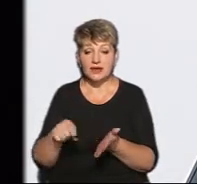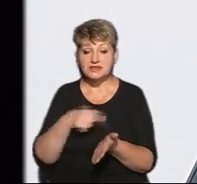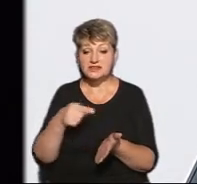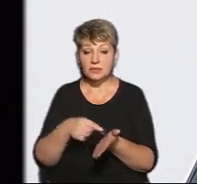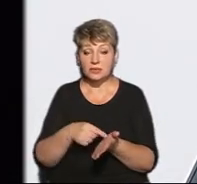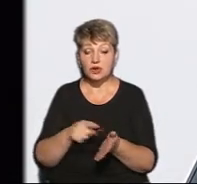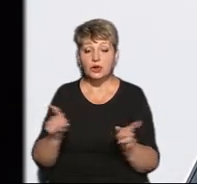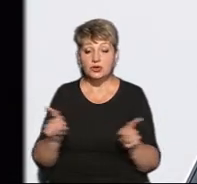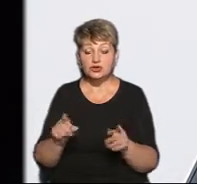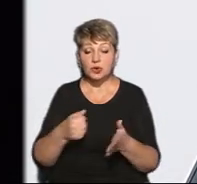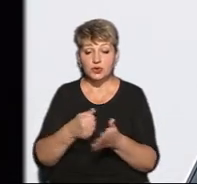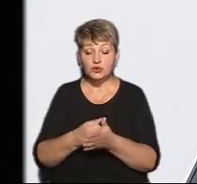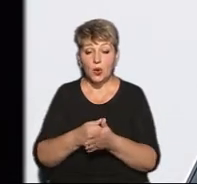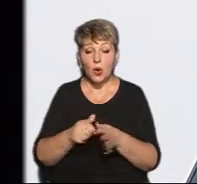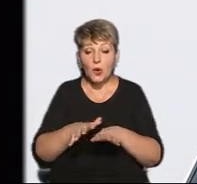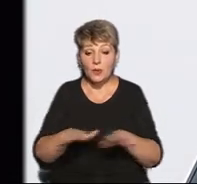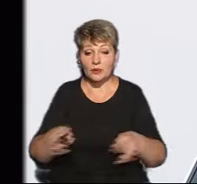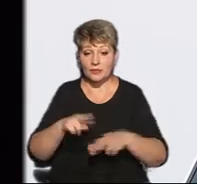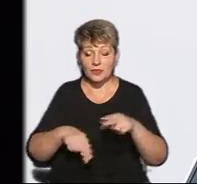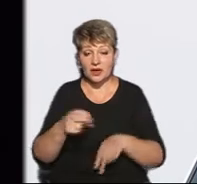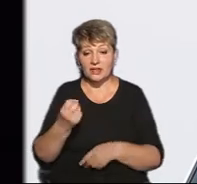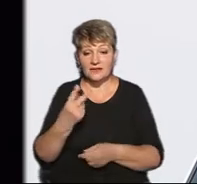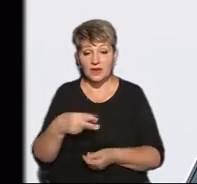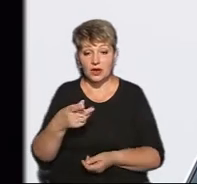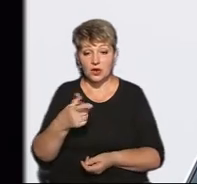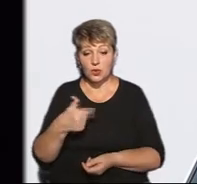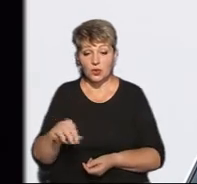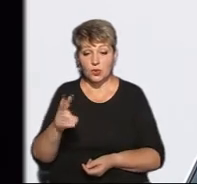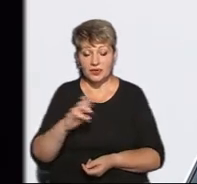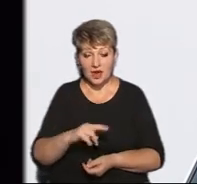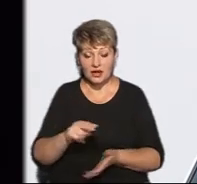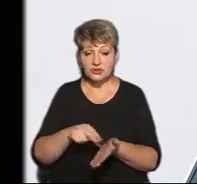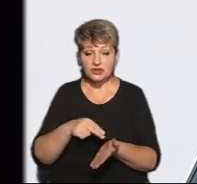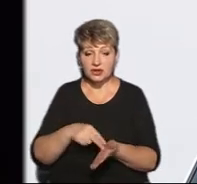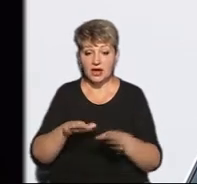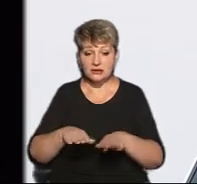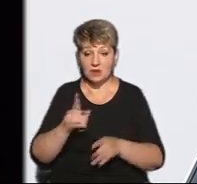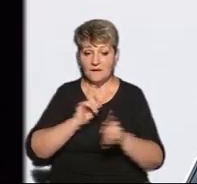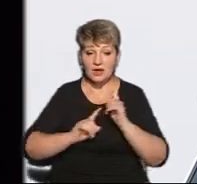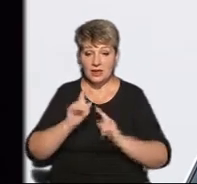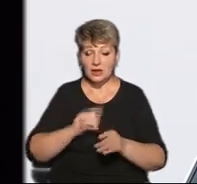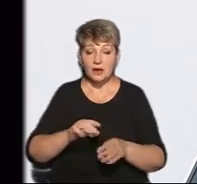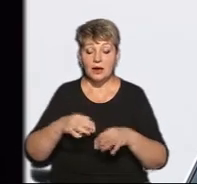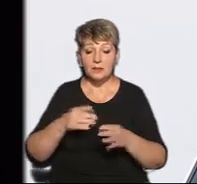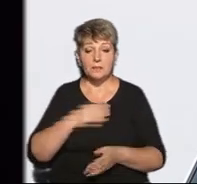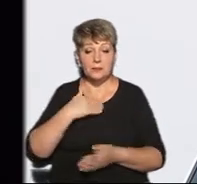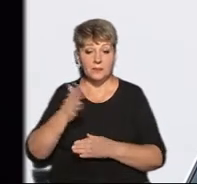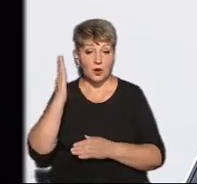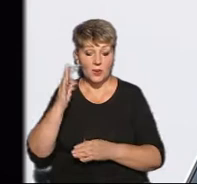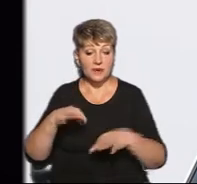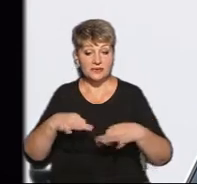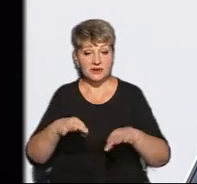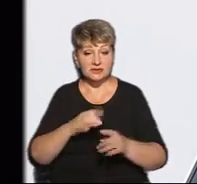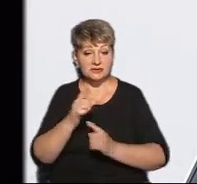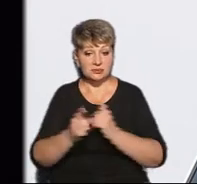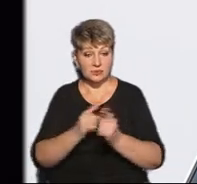запитання щодо інфраструктури. 12 грудня 2019 року Черкаський міськвиконком проголосував за транспортну реформу,